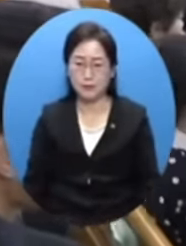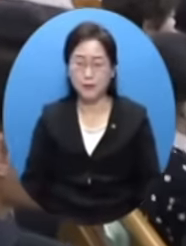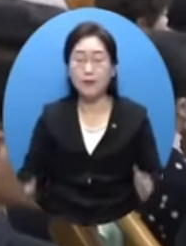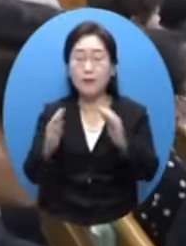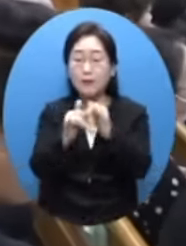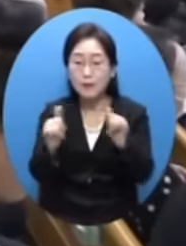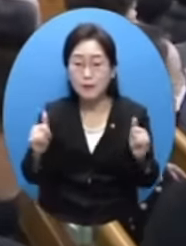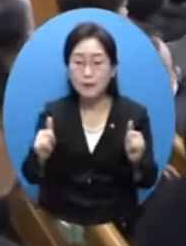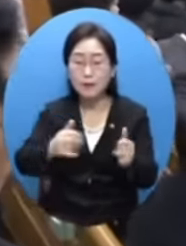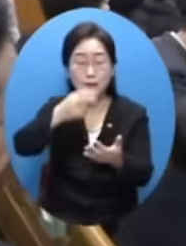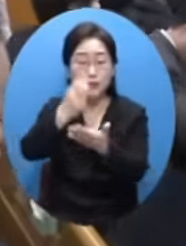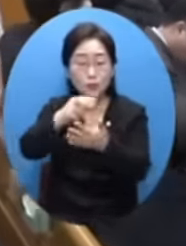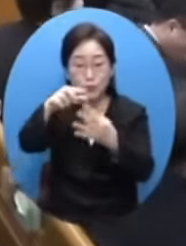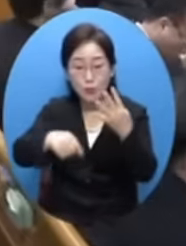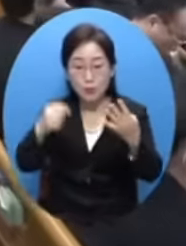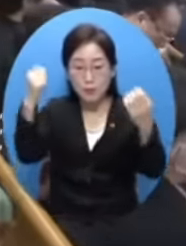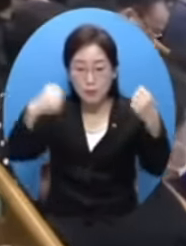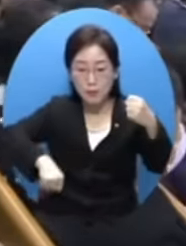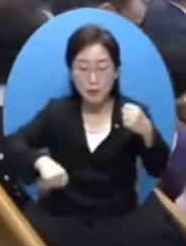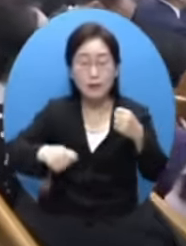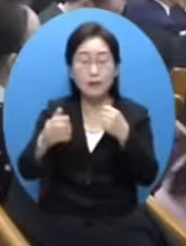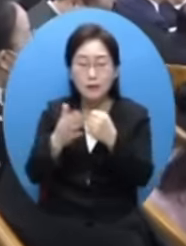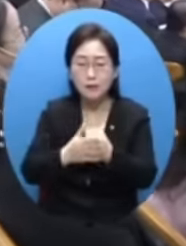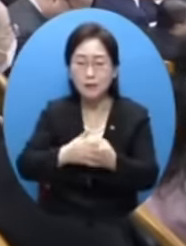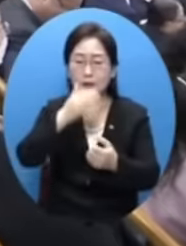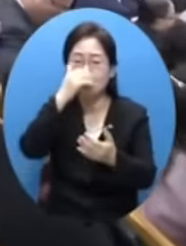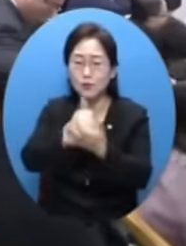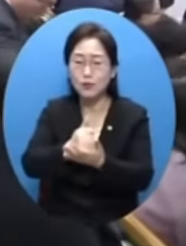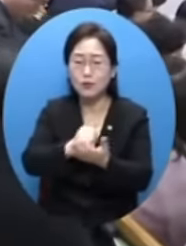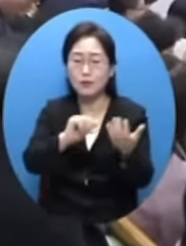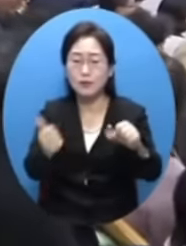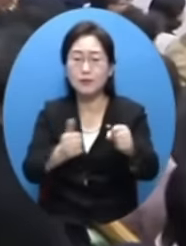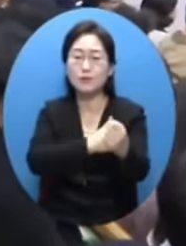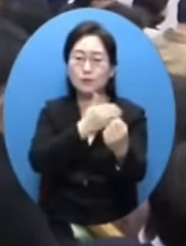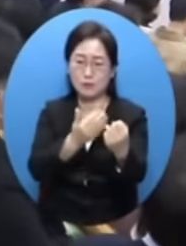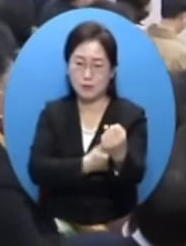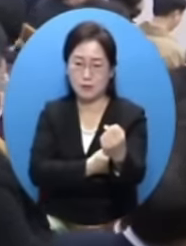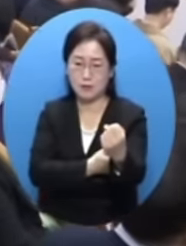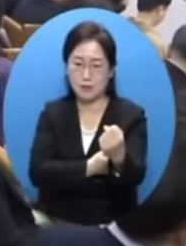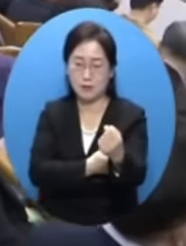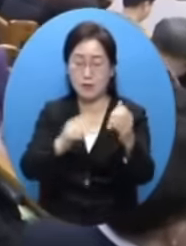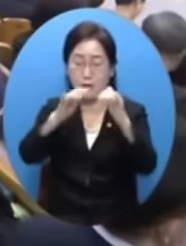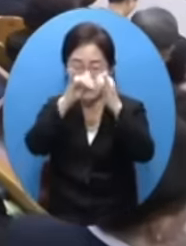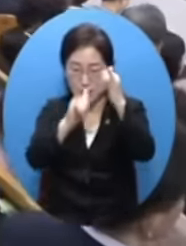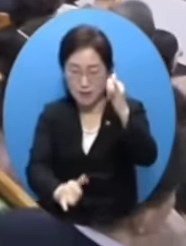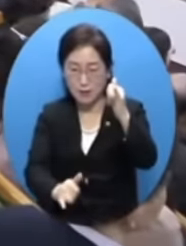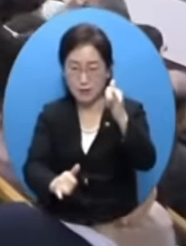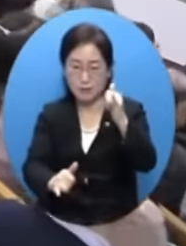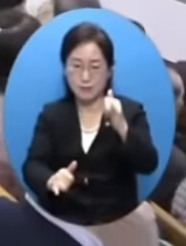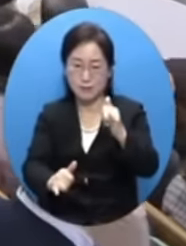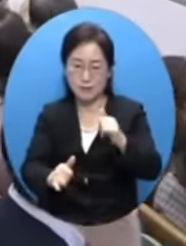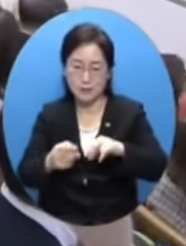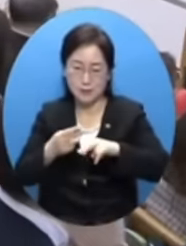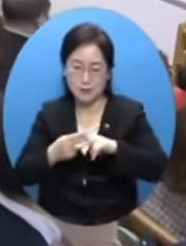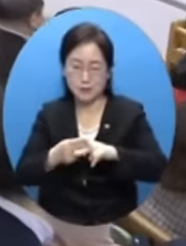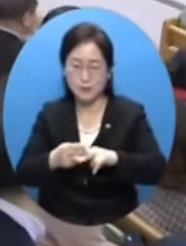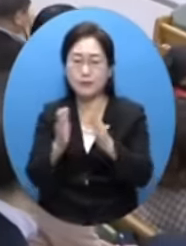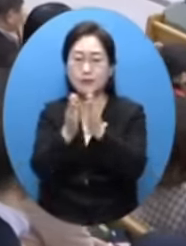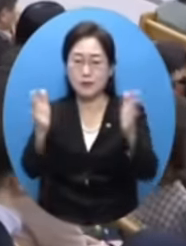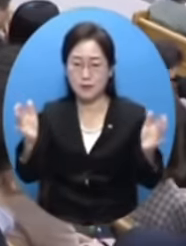인간이 율법을 어김으로 죄와 사망의 권세가 우리 인류 역사 가운데 뿌리를 내리게 되었는데